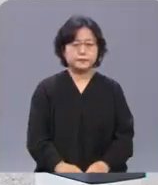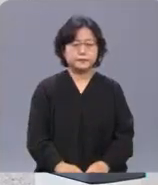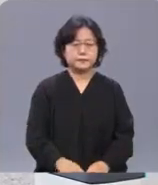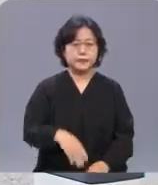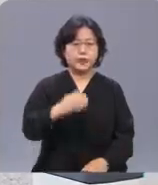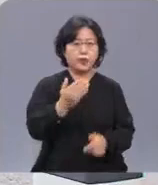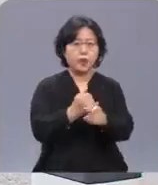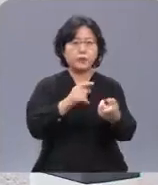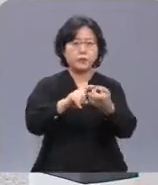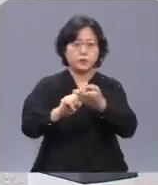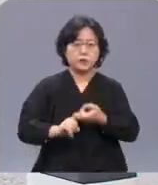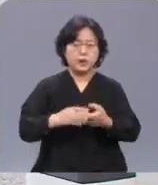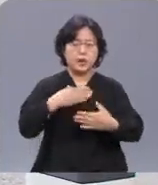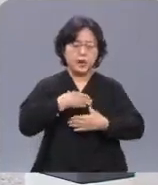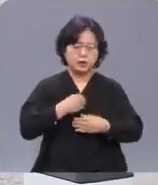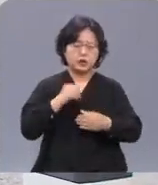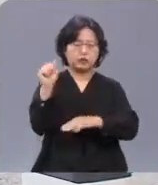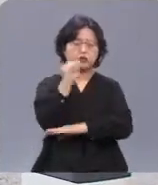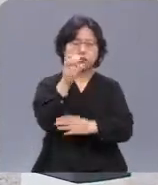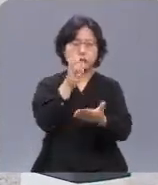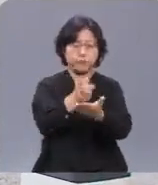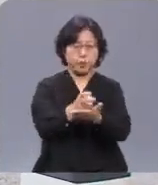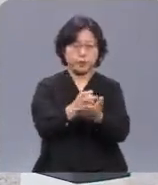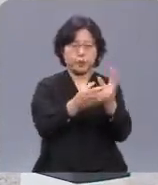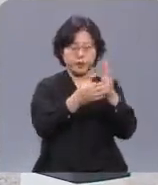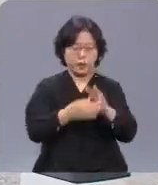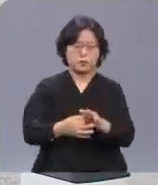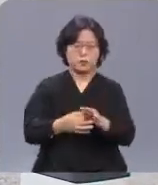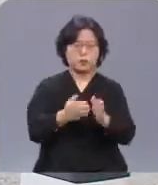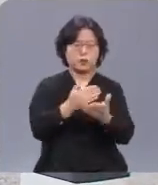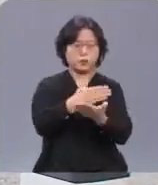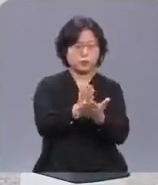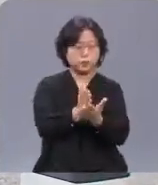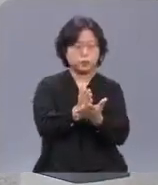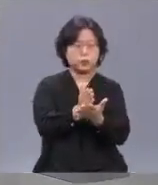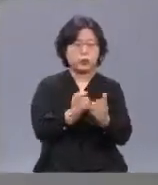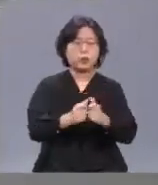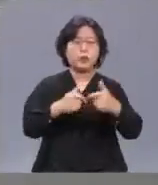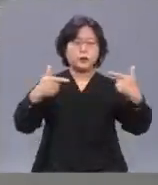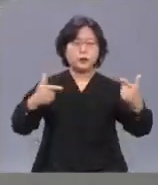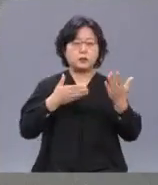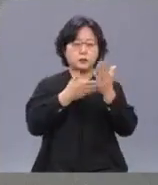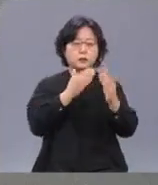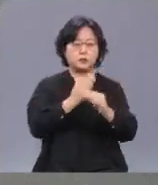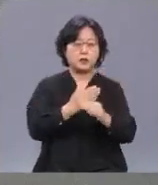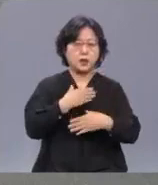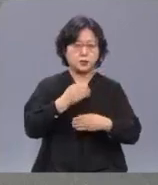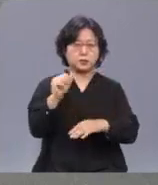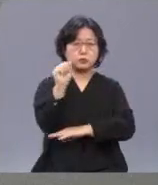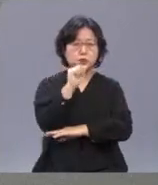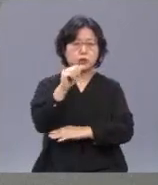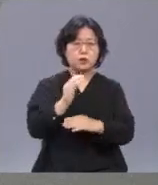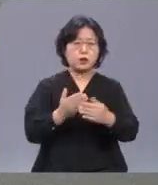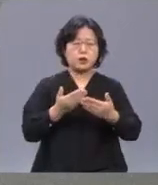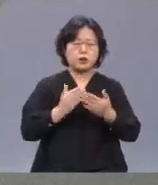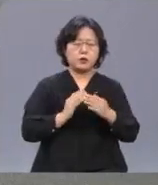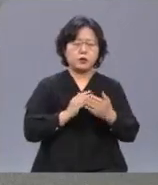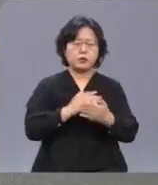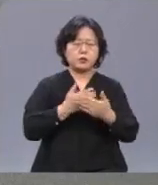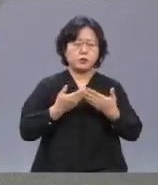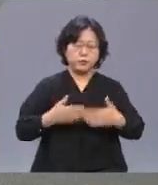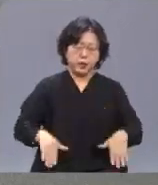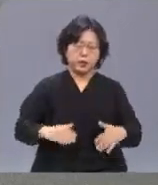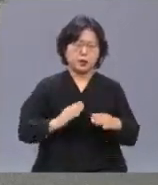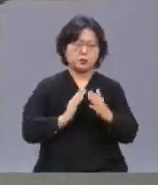네, 화물연대는 안전운임제의 계속 운용과 확대 적용을 요구하고 있습니다. 안전운임제는 과로와 과속,